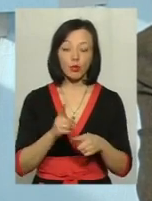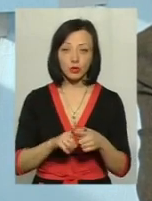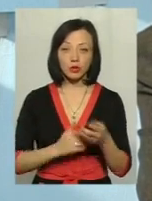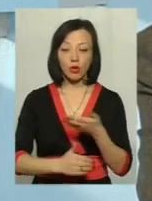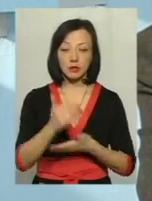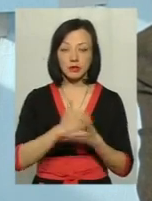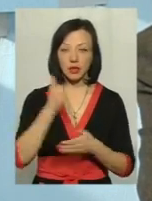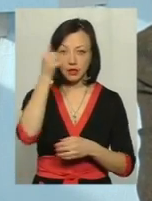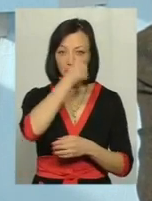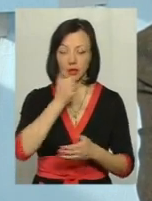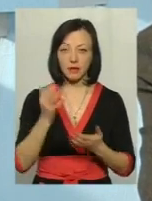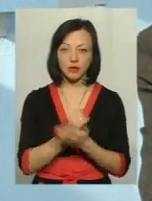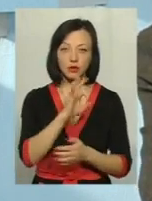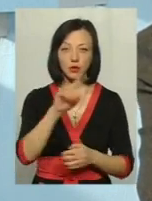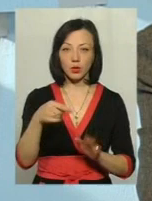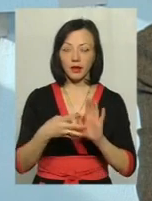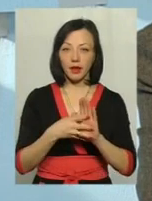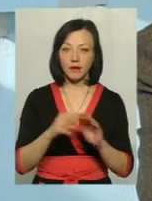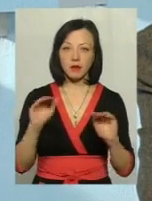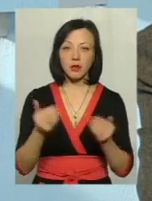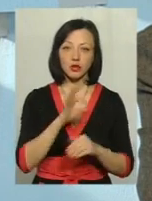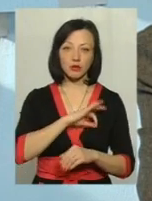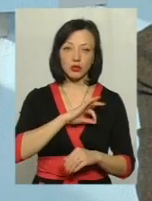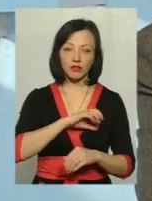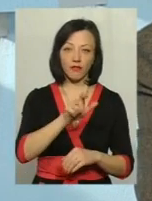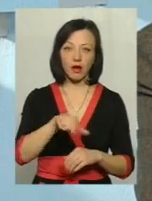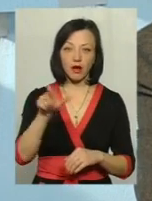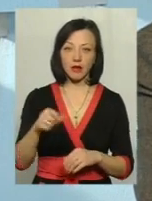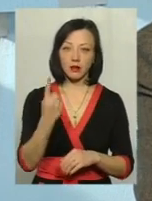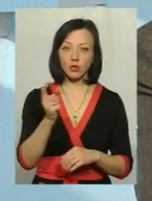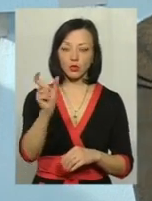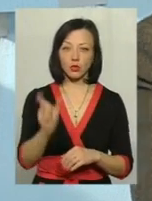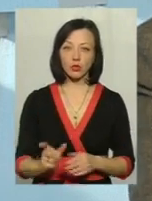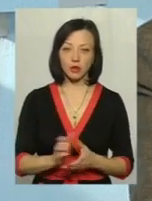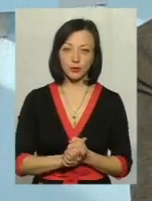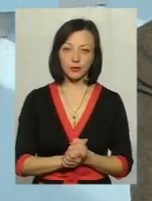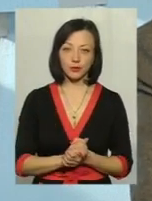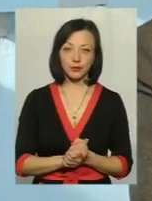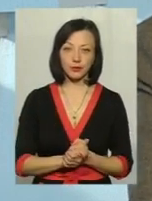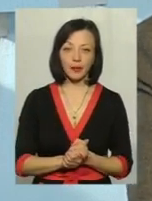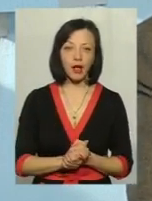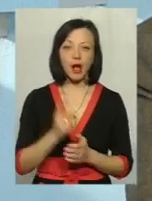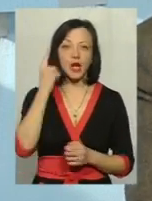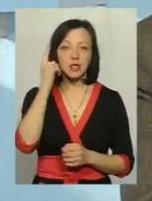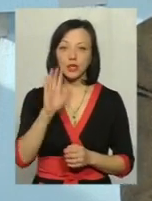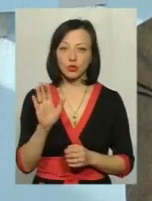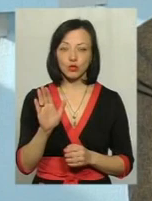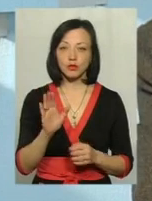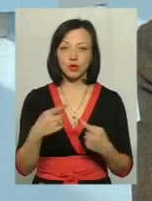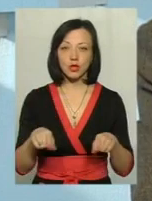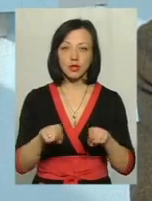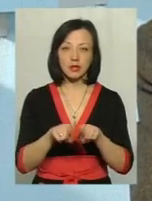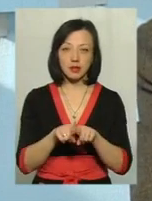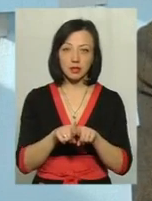останній рік от вийшло десь 0,9 і навіть менше споживання вже на одну людину. Ну, не думаю, що вже